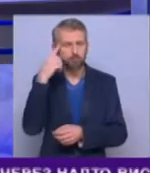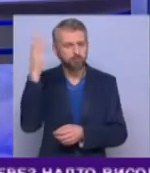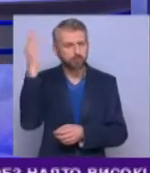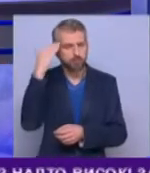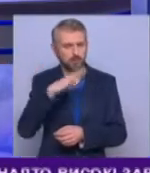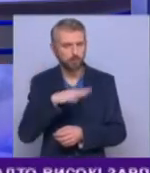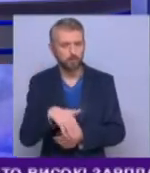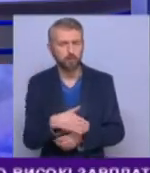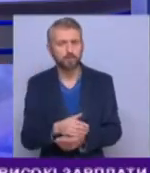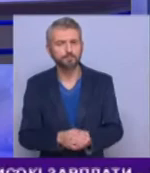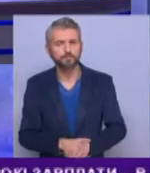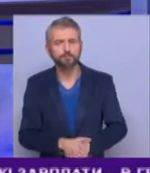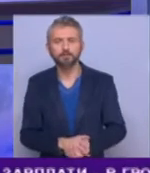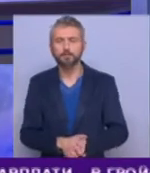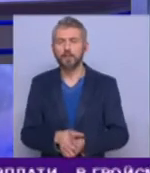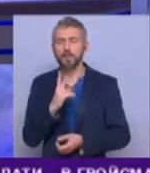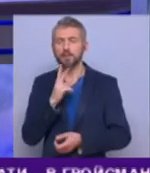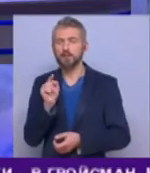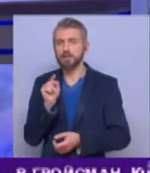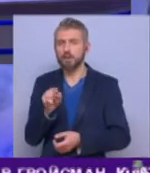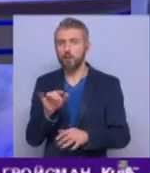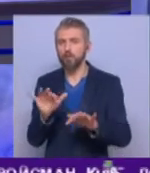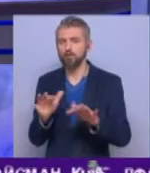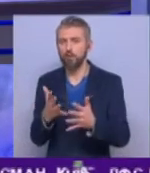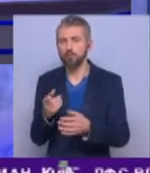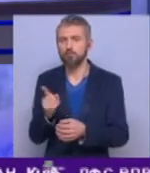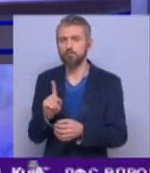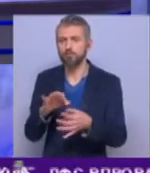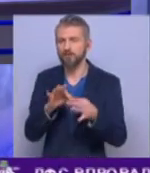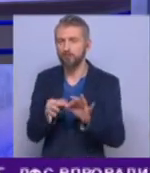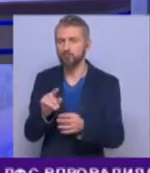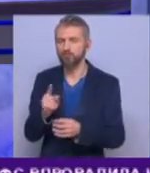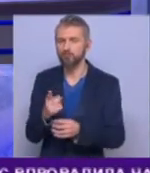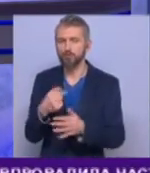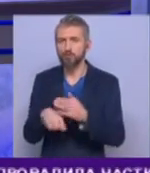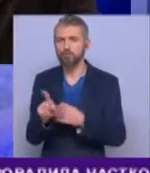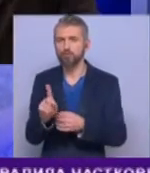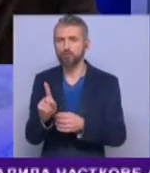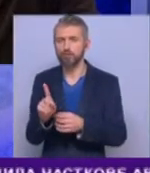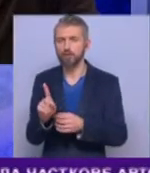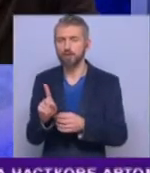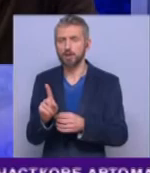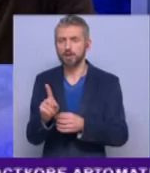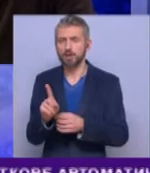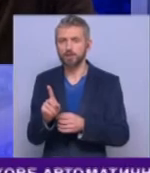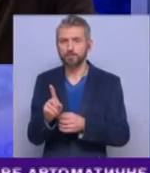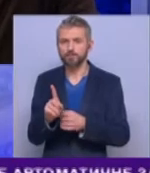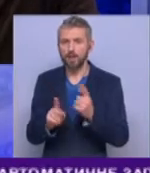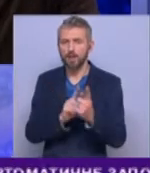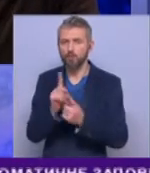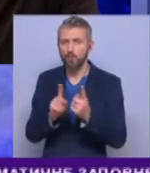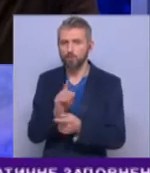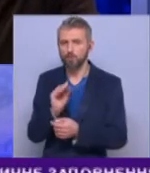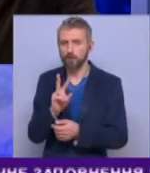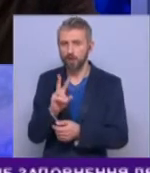З цією історією як ситуація? Дивіться, з цією історією трошки складніше. Чому? Тому що якраз реформа